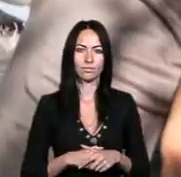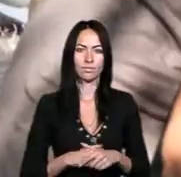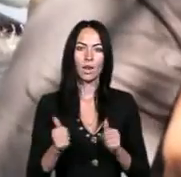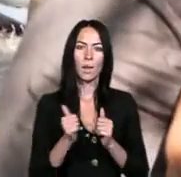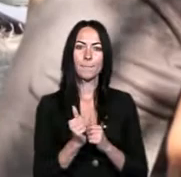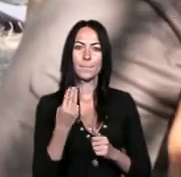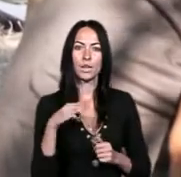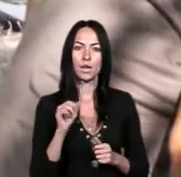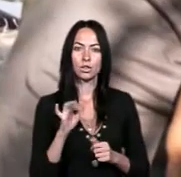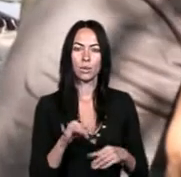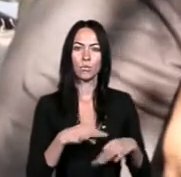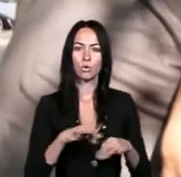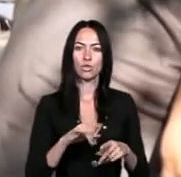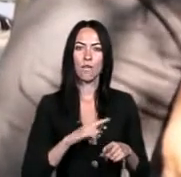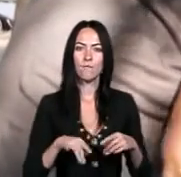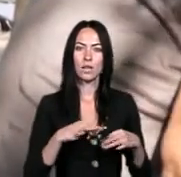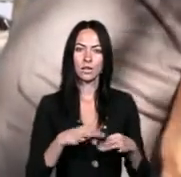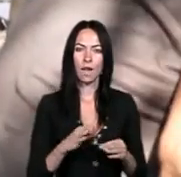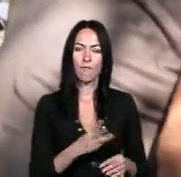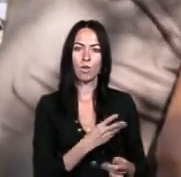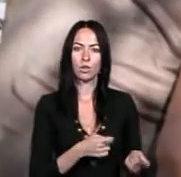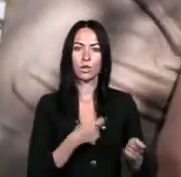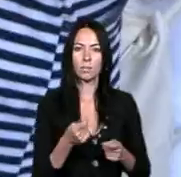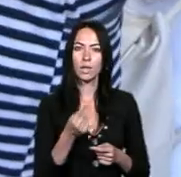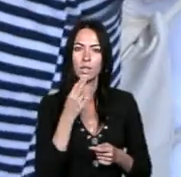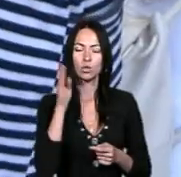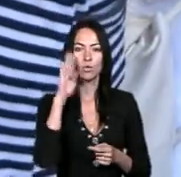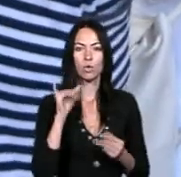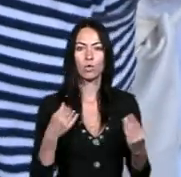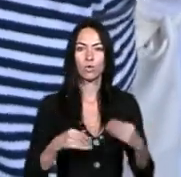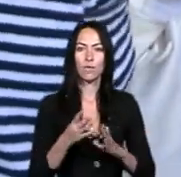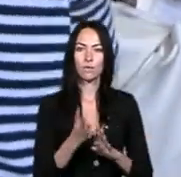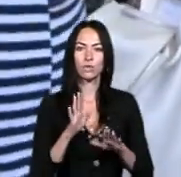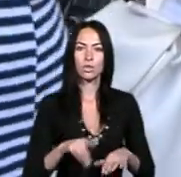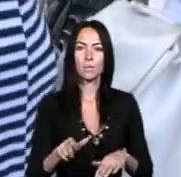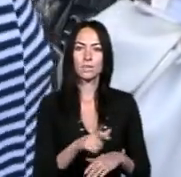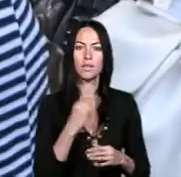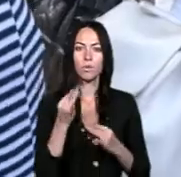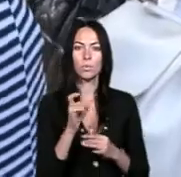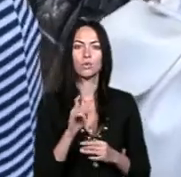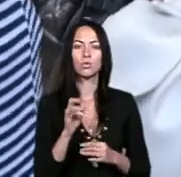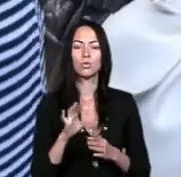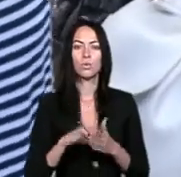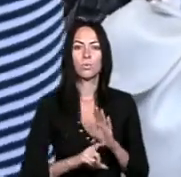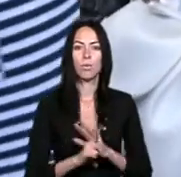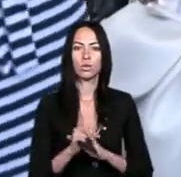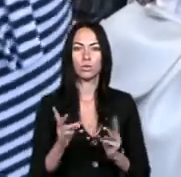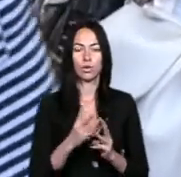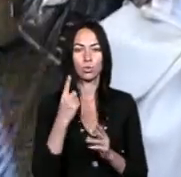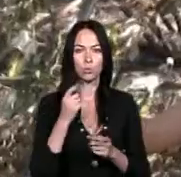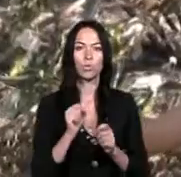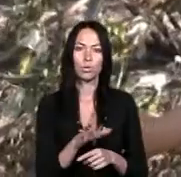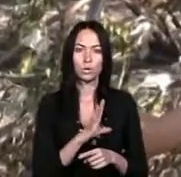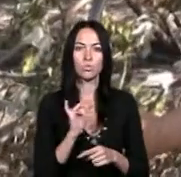Біля штабу швидка волонтери привозять їжу, воду та одяг. У черзі місцеві обговорюють, з чого могла початися пожежа. Не виключають і